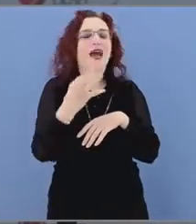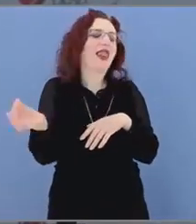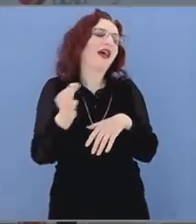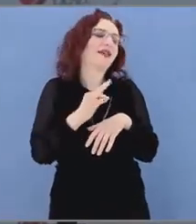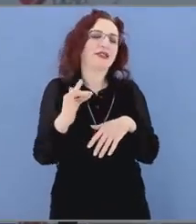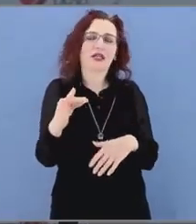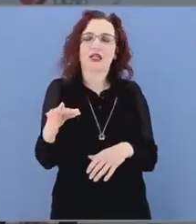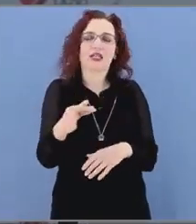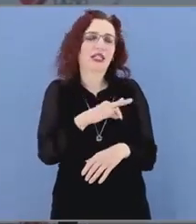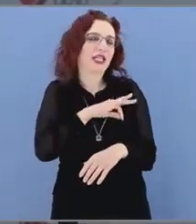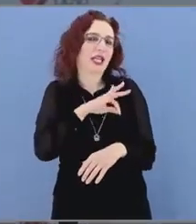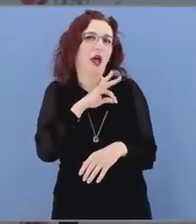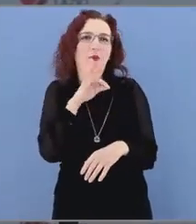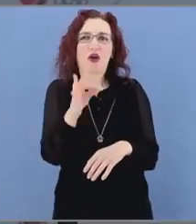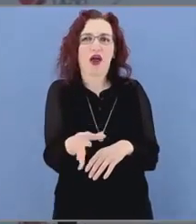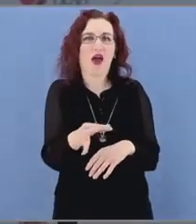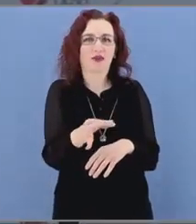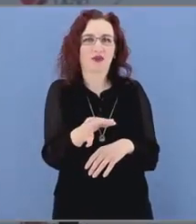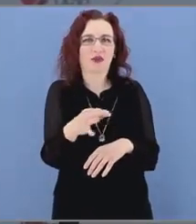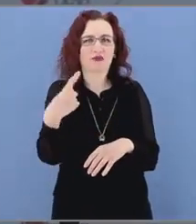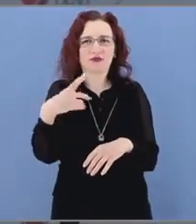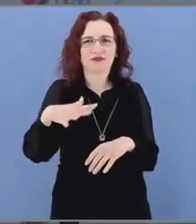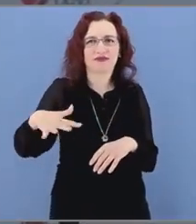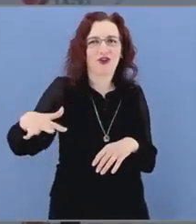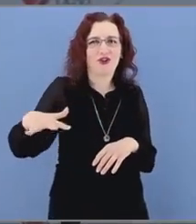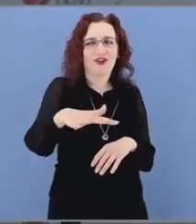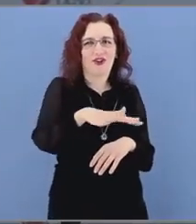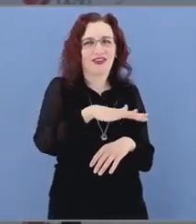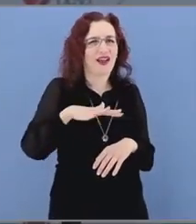stato sempre vissuto, anche nell'immaginario collettivo, come luogo